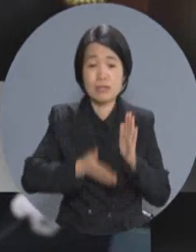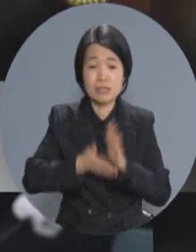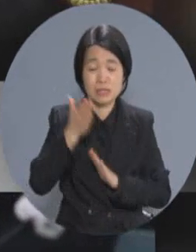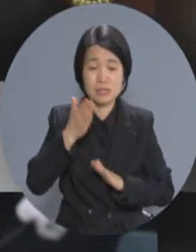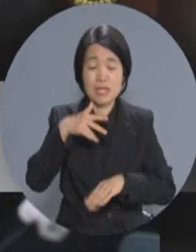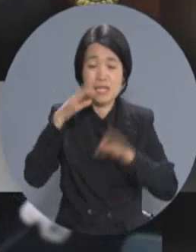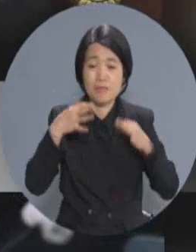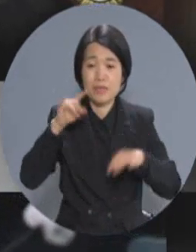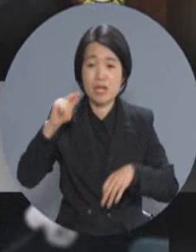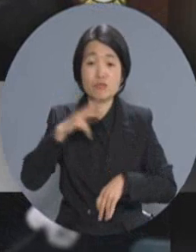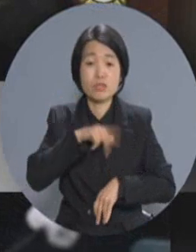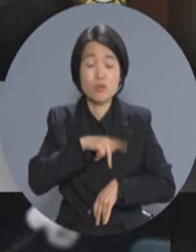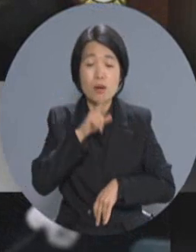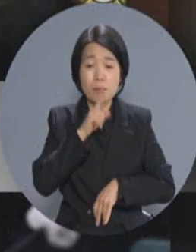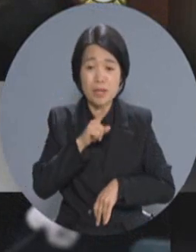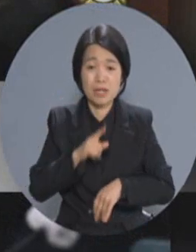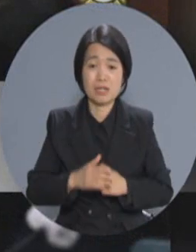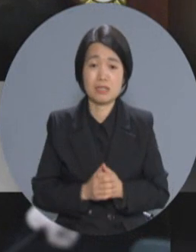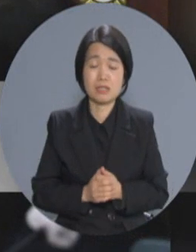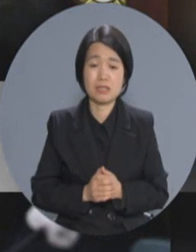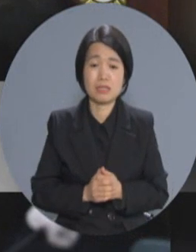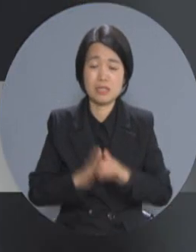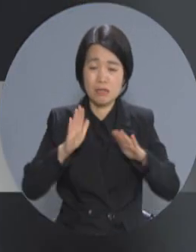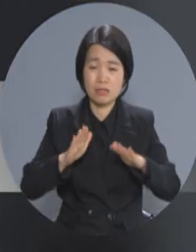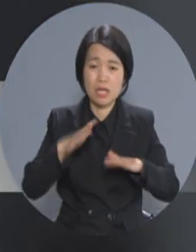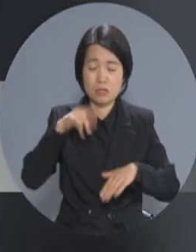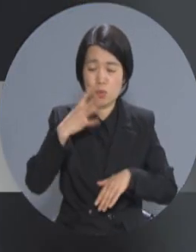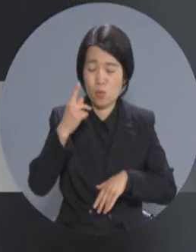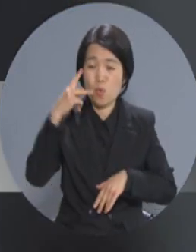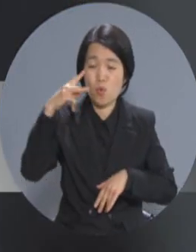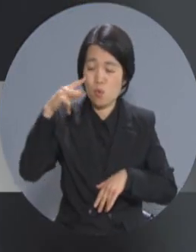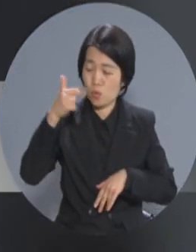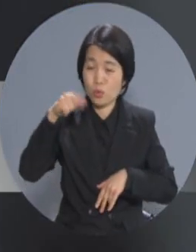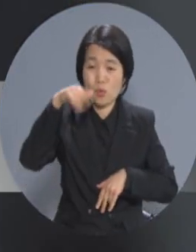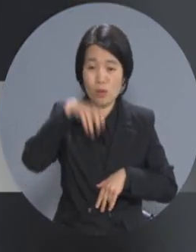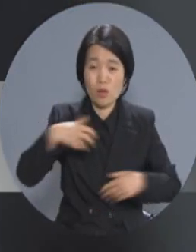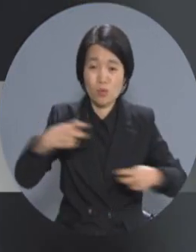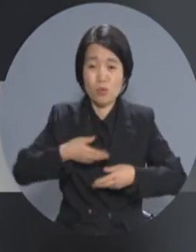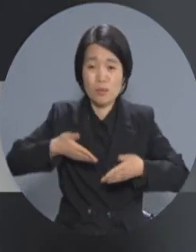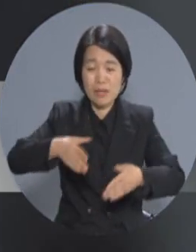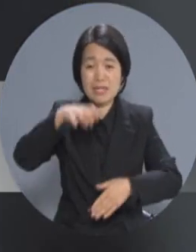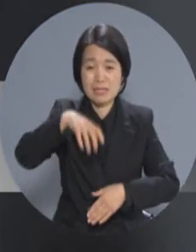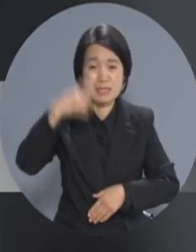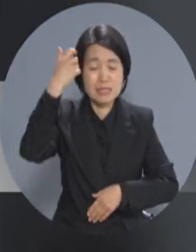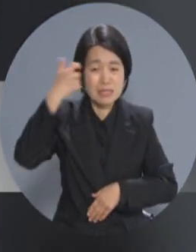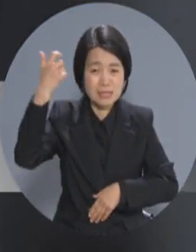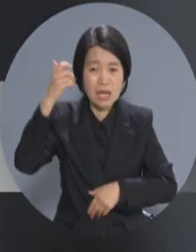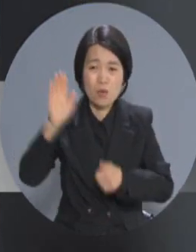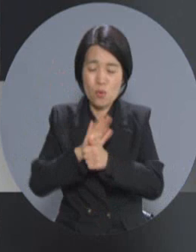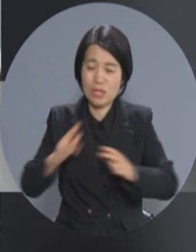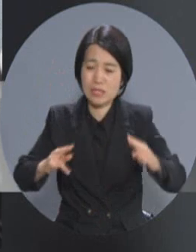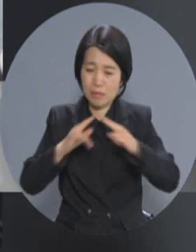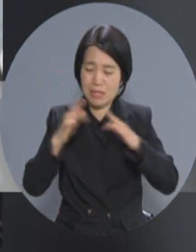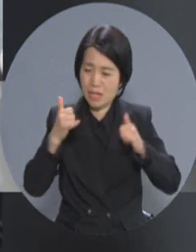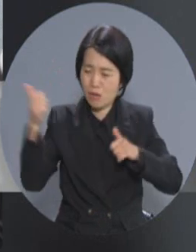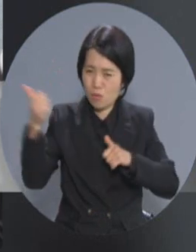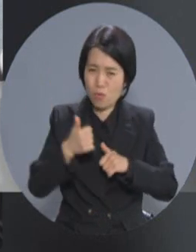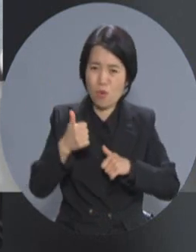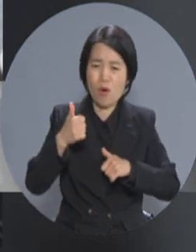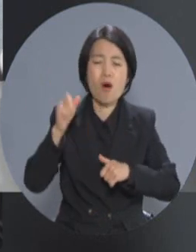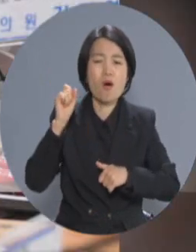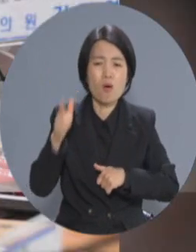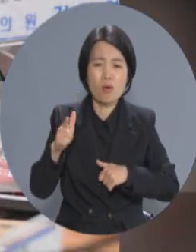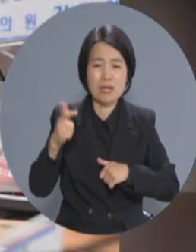순천시의회 김태훈 의원은 최근 현재 조국동 득실도로변에 있는 수해 피해 위령탑이 사람들의 동선에서